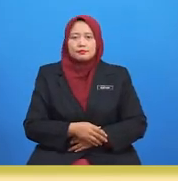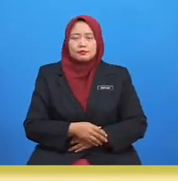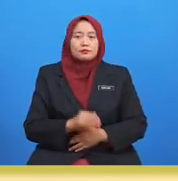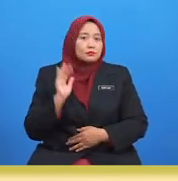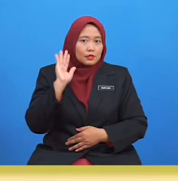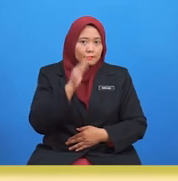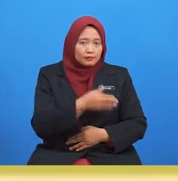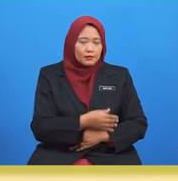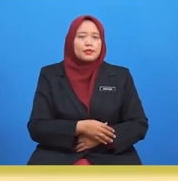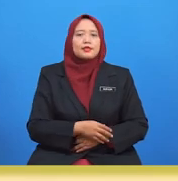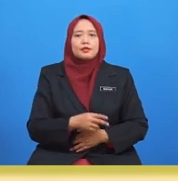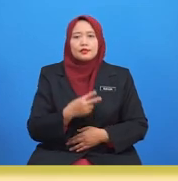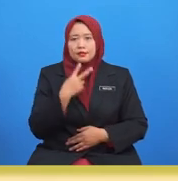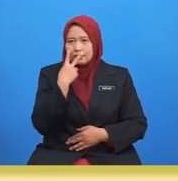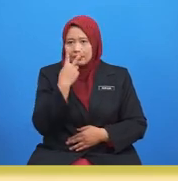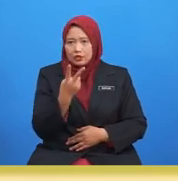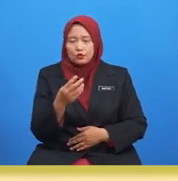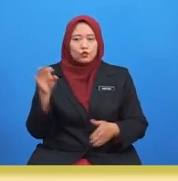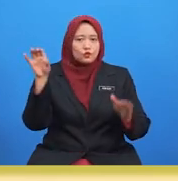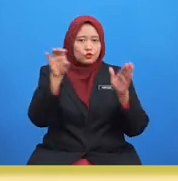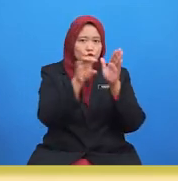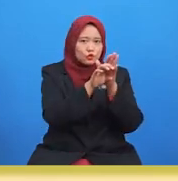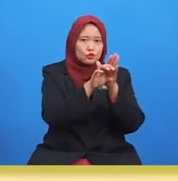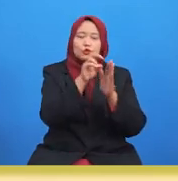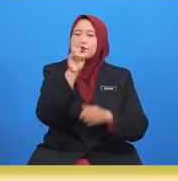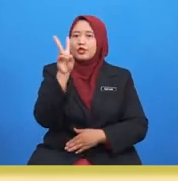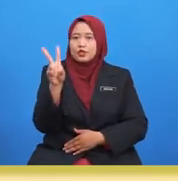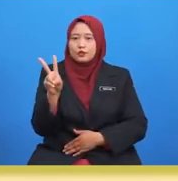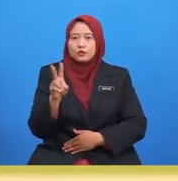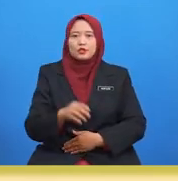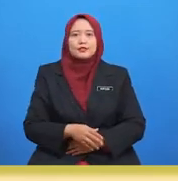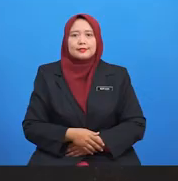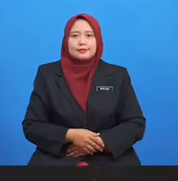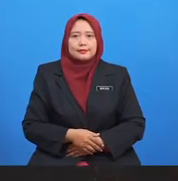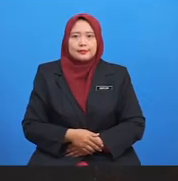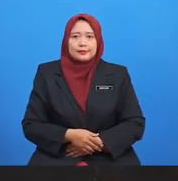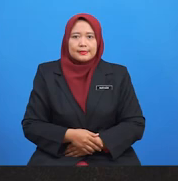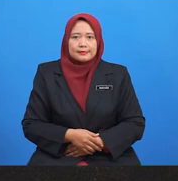Mari kita beralih pula kepada contoh yang kedua.